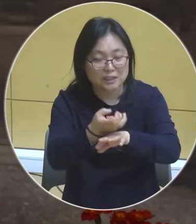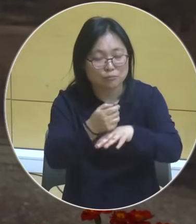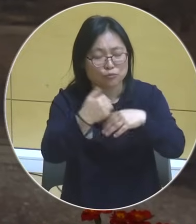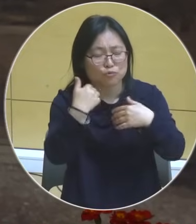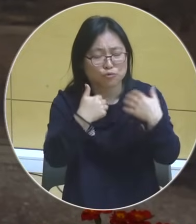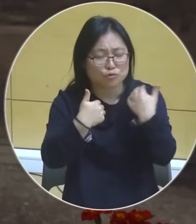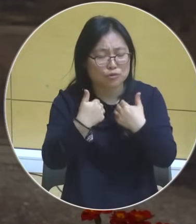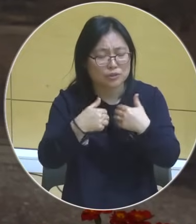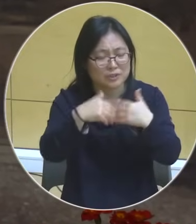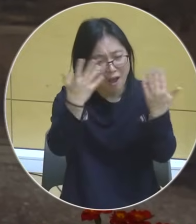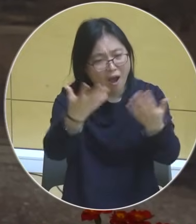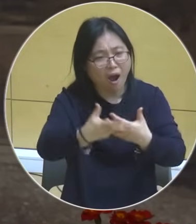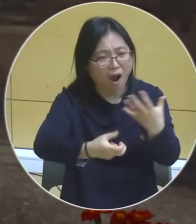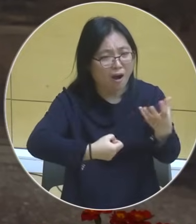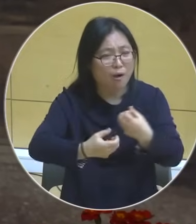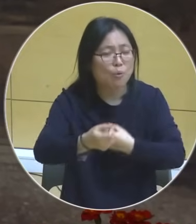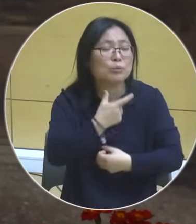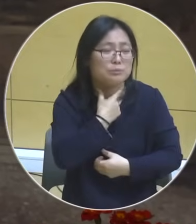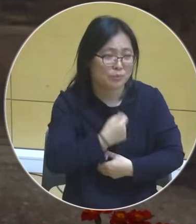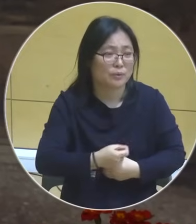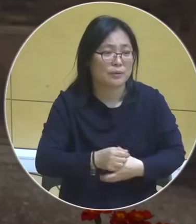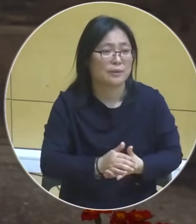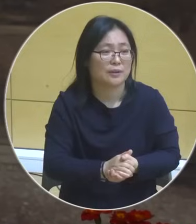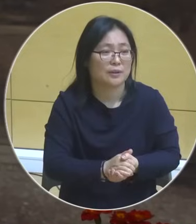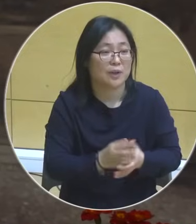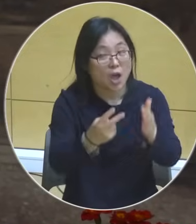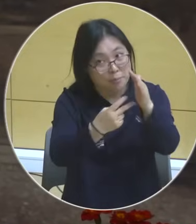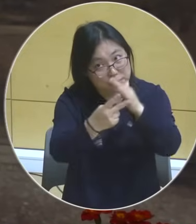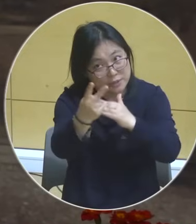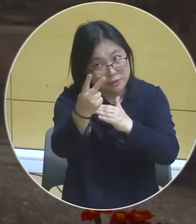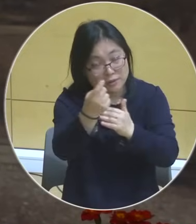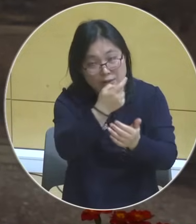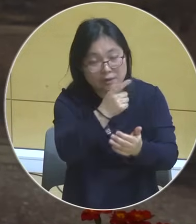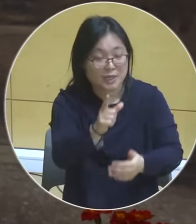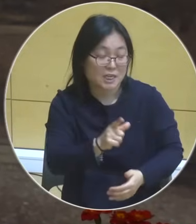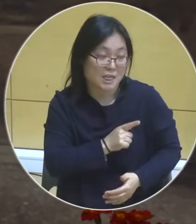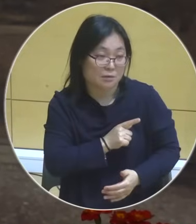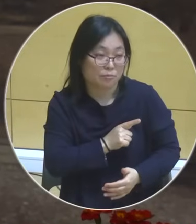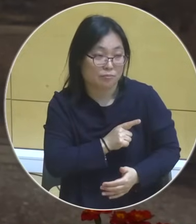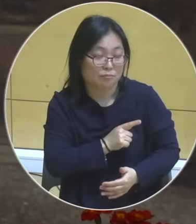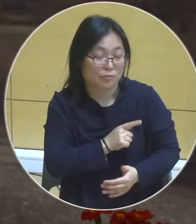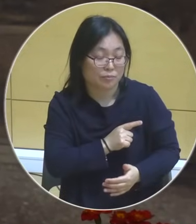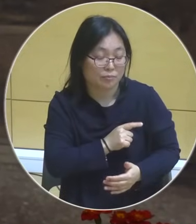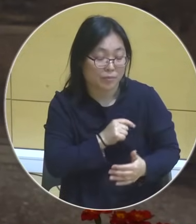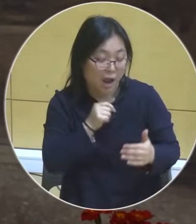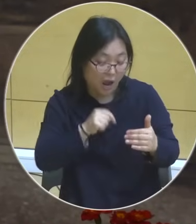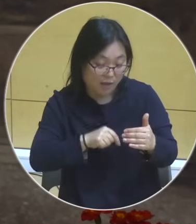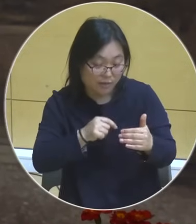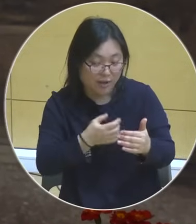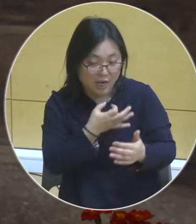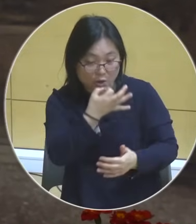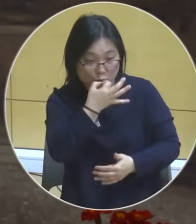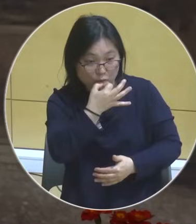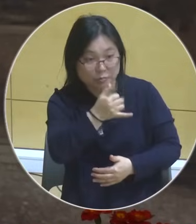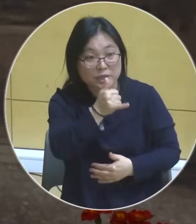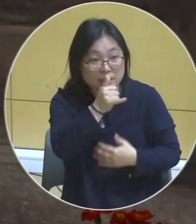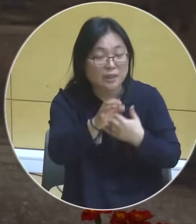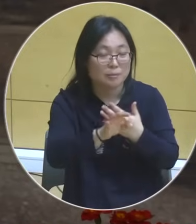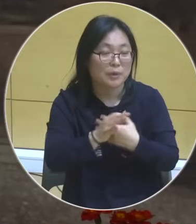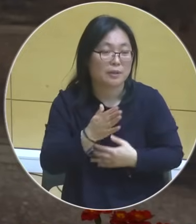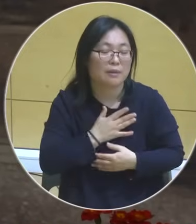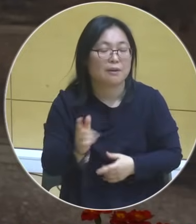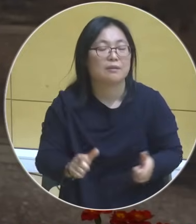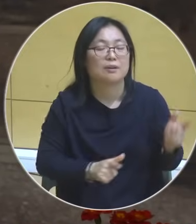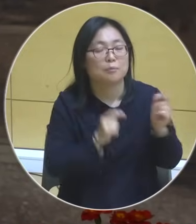아니십니까? 예, 비전이라는 이름으로 포장된 그 탐욕, 그 내면 속에 있는 탐욕이 자기의